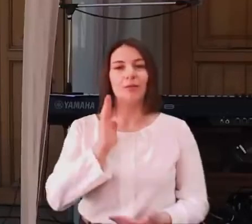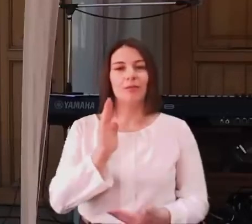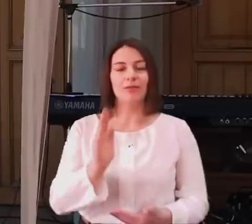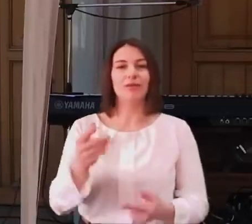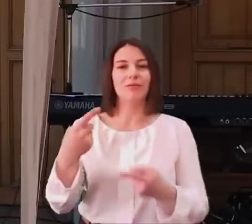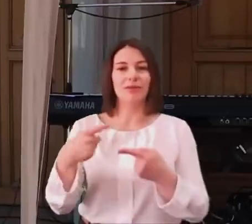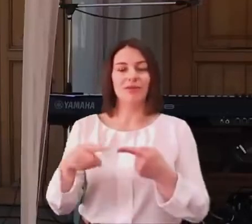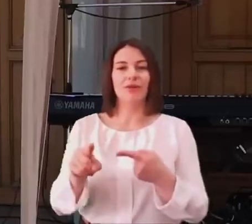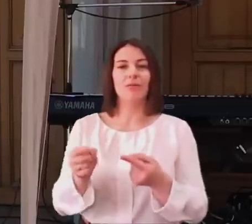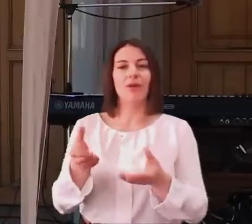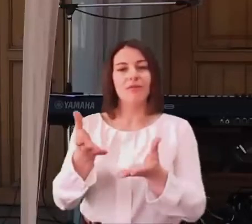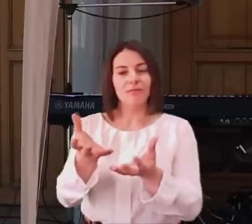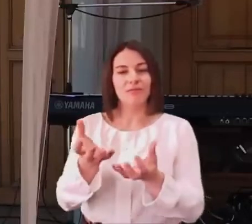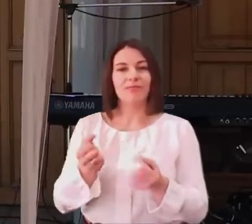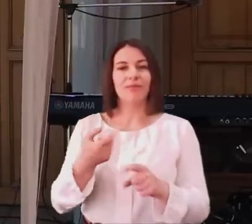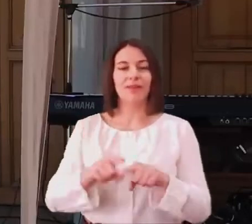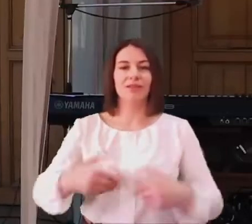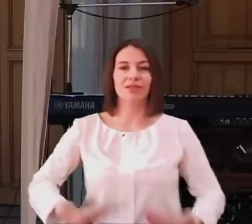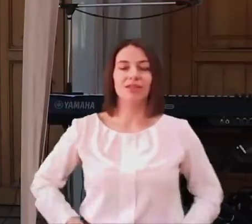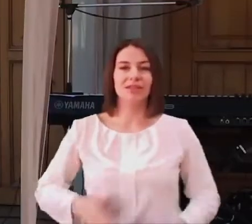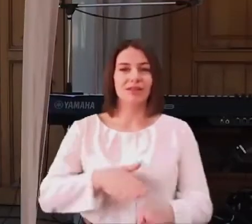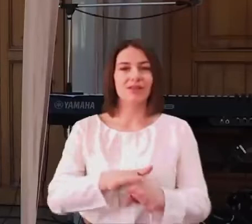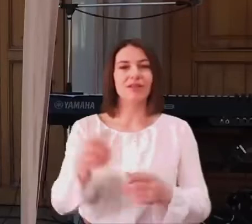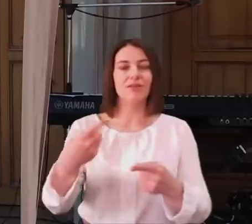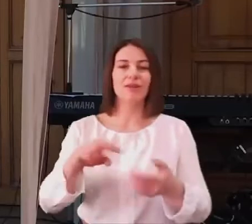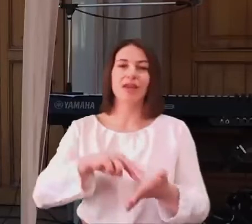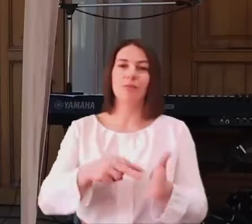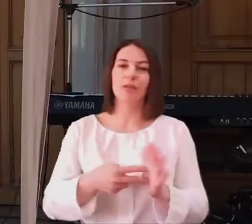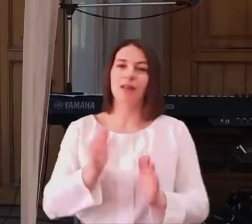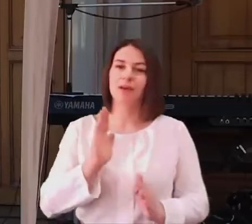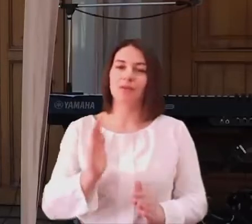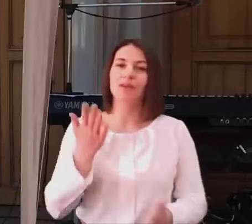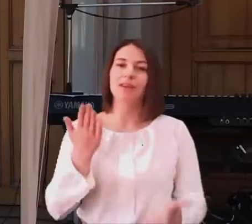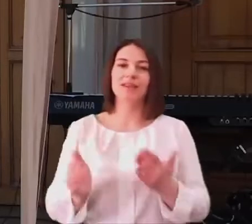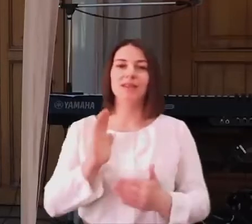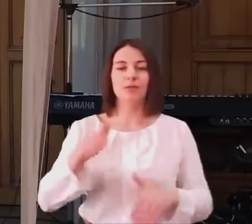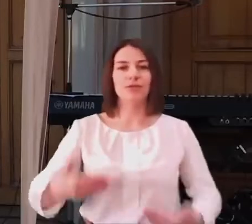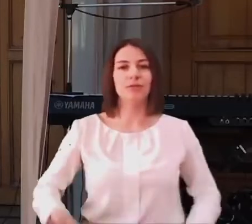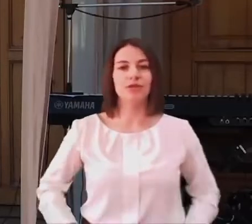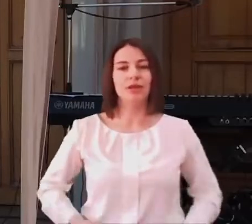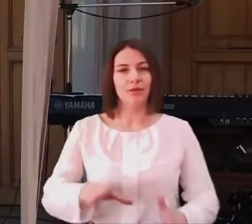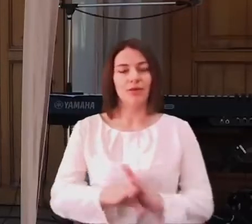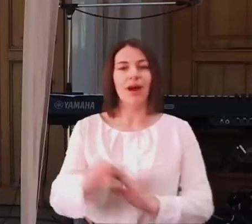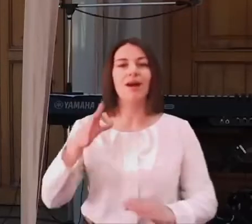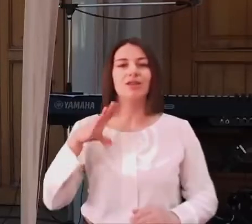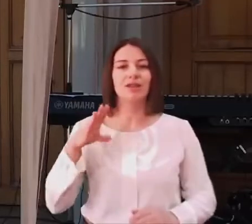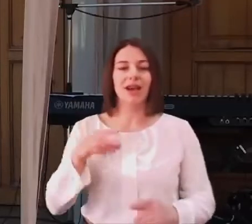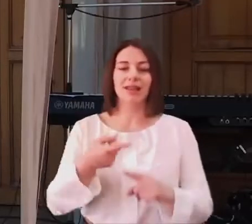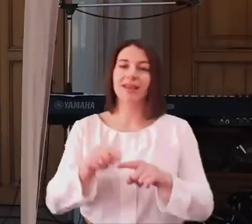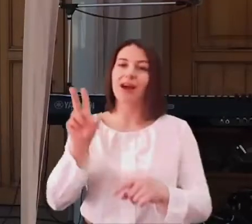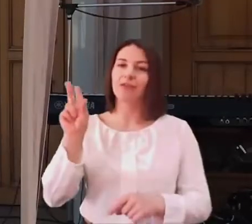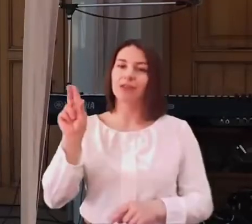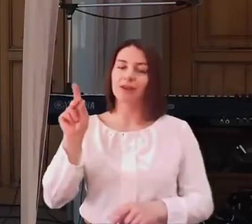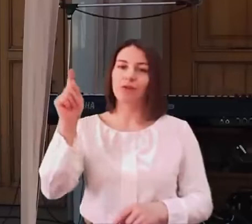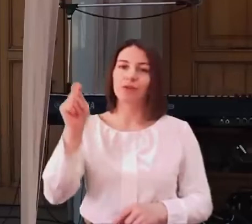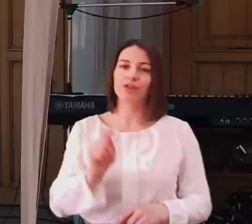жизнь, совершенно другие планы у нас будут, если мы действительно будем жить в ожиданиях вот этого второго пришествия